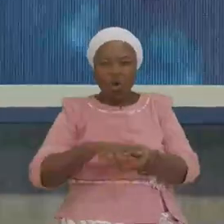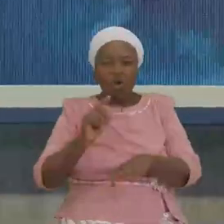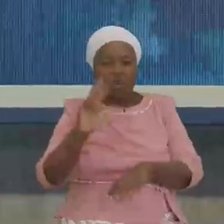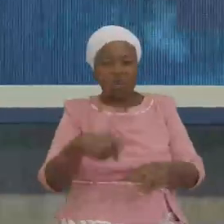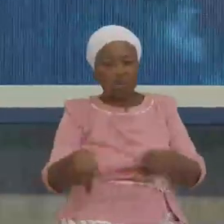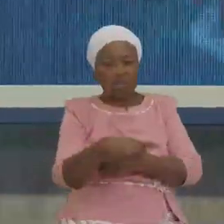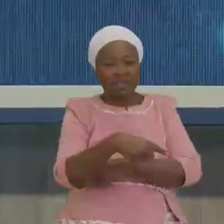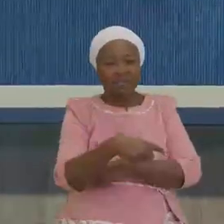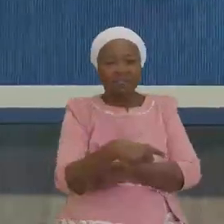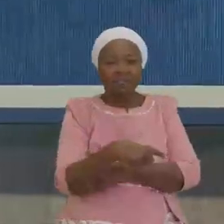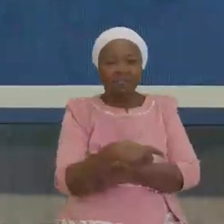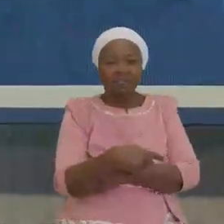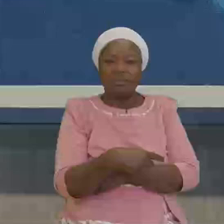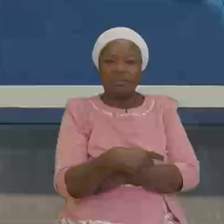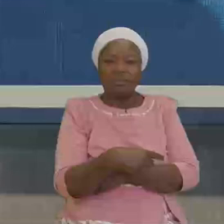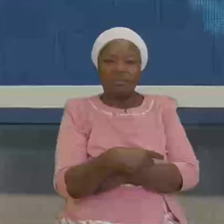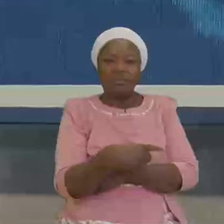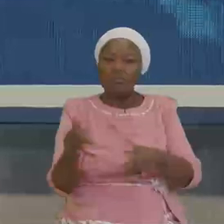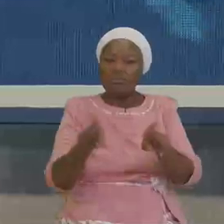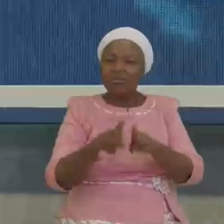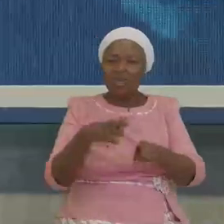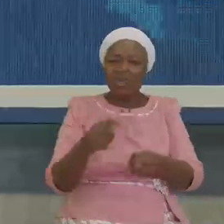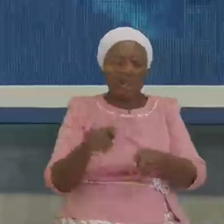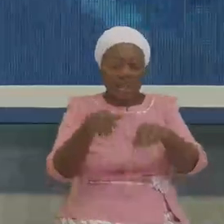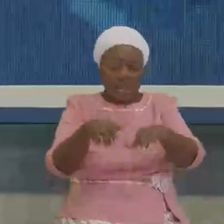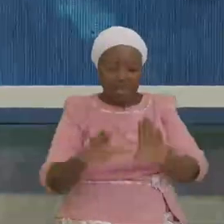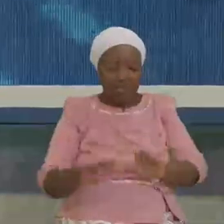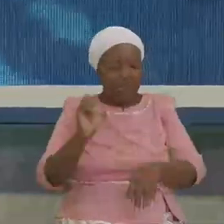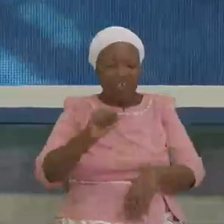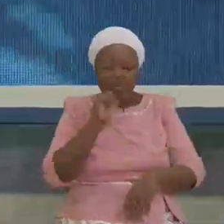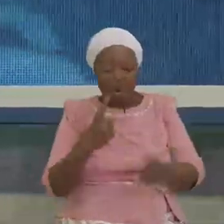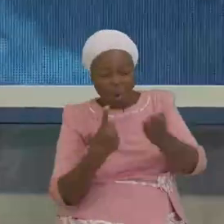Il était enseveli. Le troisième jour,